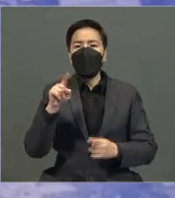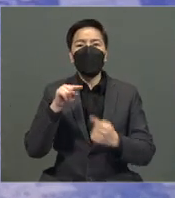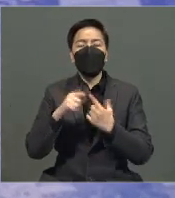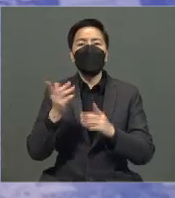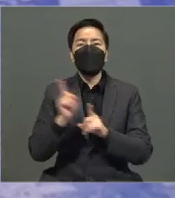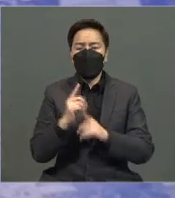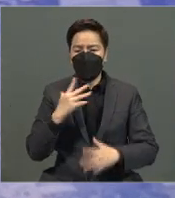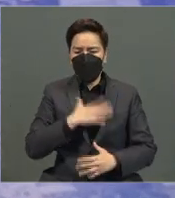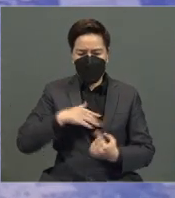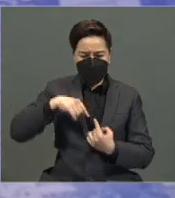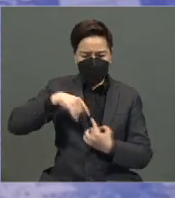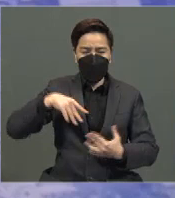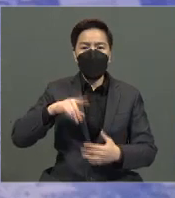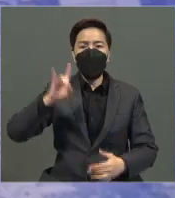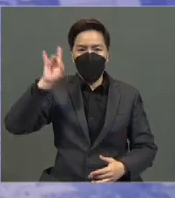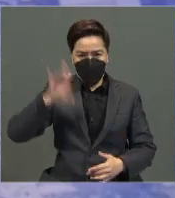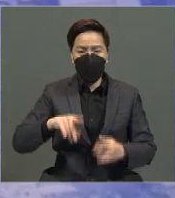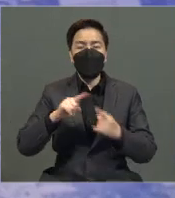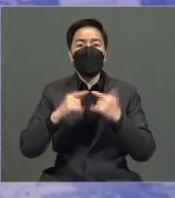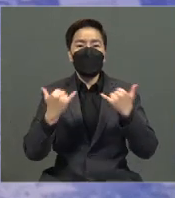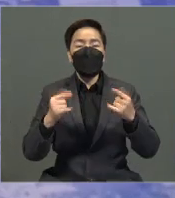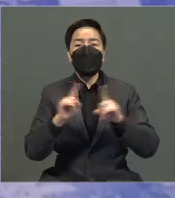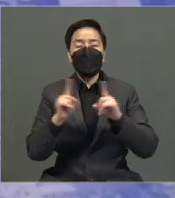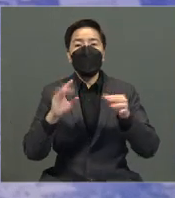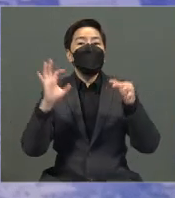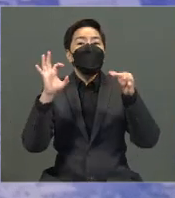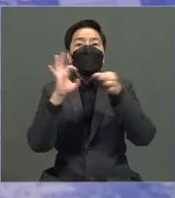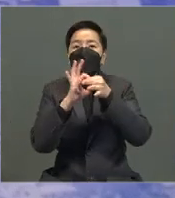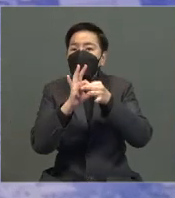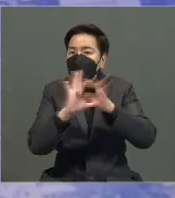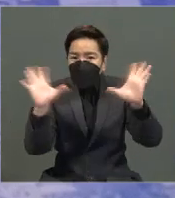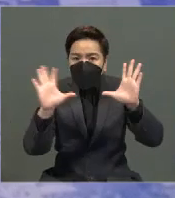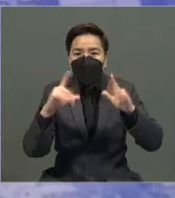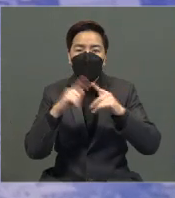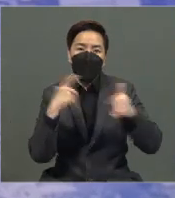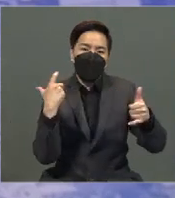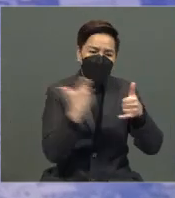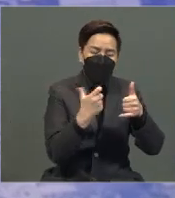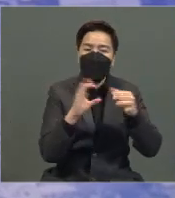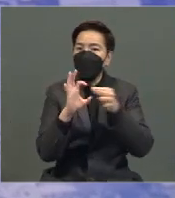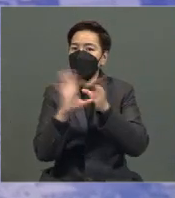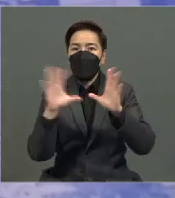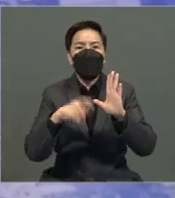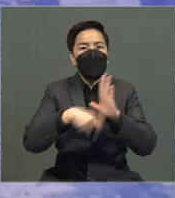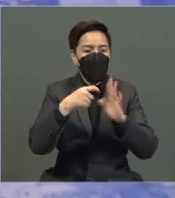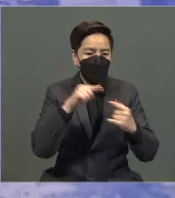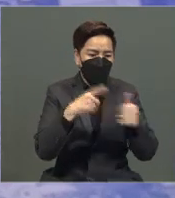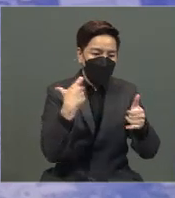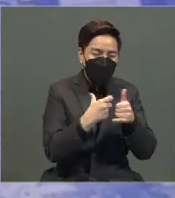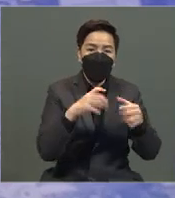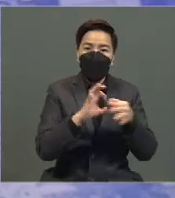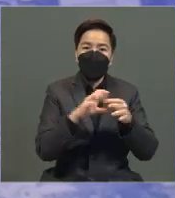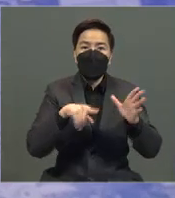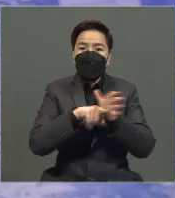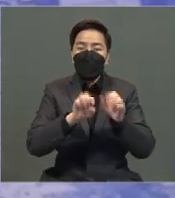เป็นอาการไม่พึงประสงค์ที่รุนแรงนะครับแต่ว่าไม่ได้เกี่ยวข้องไม่ได้เป็นสาเหตุที่มาจากวัคซีนนะครับเพราะฉะนั้นในส่วน